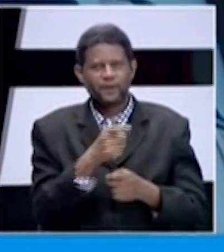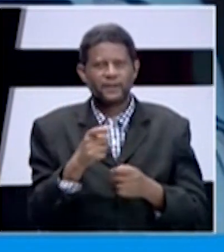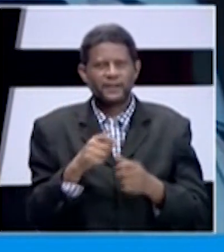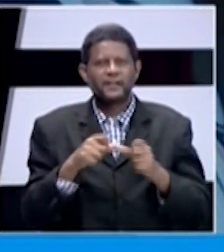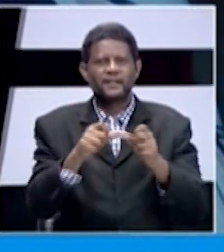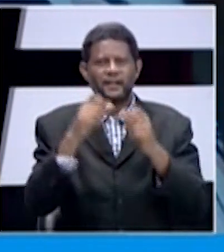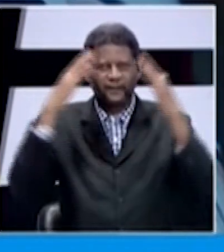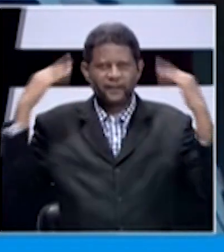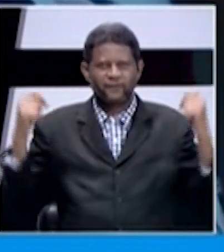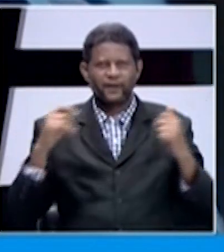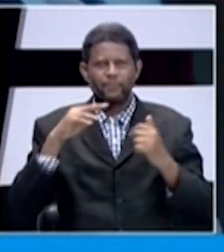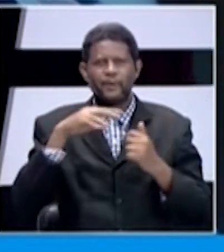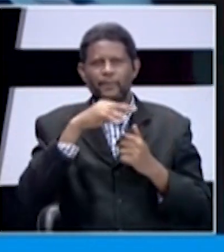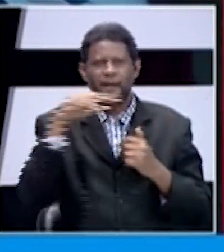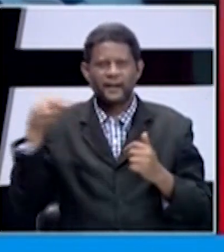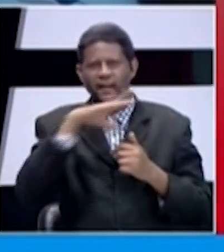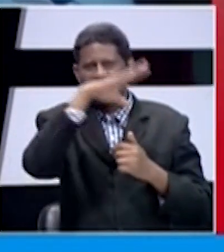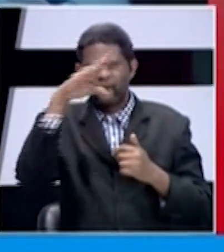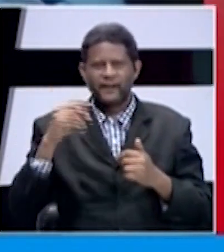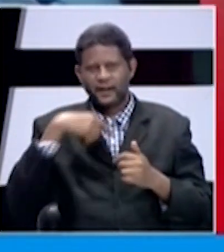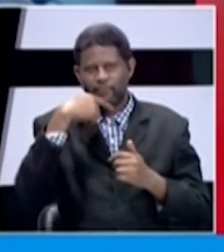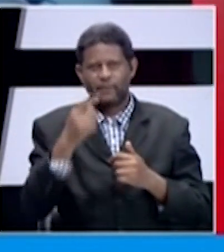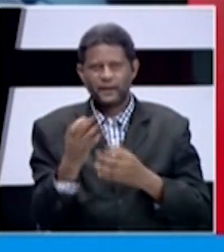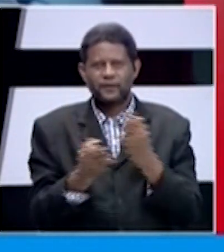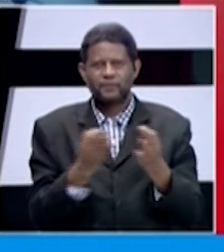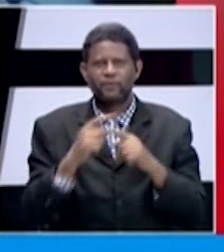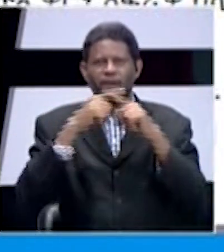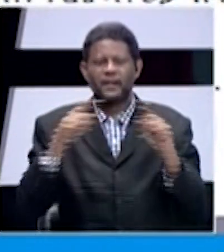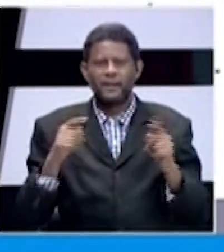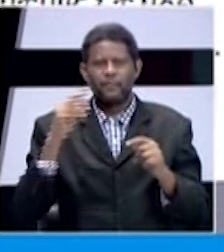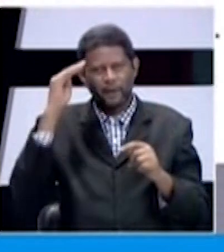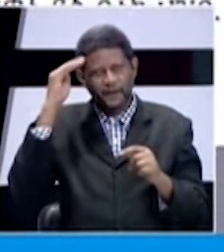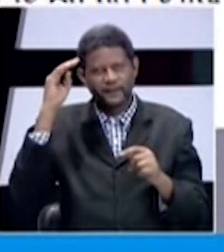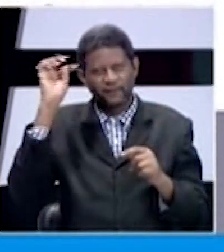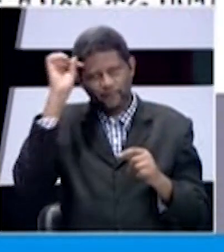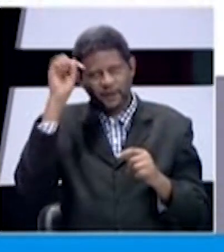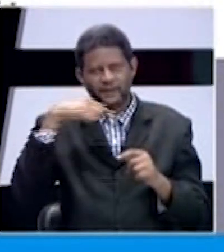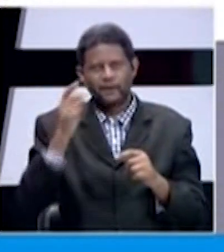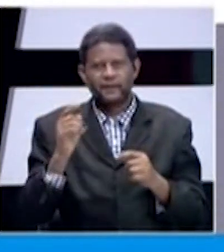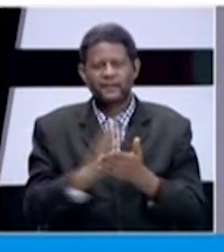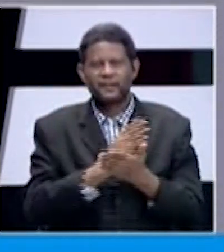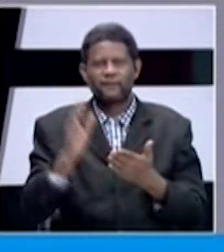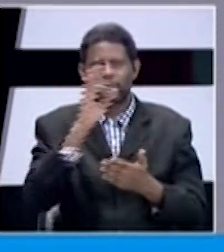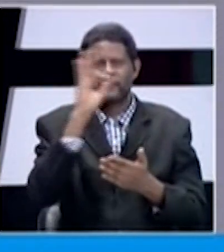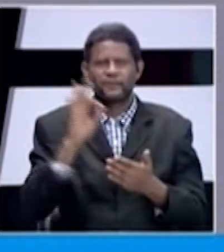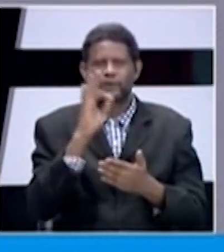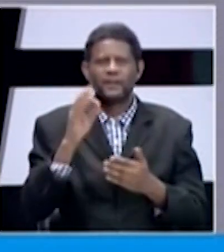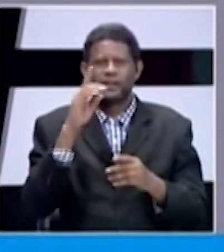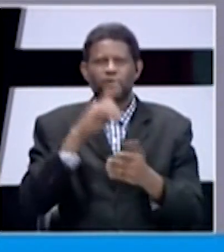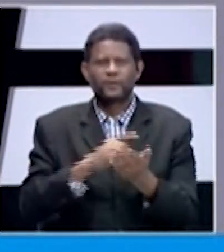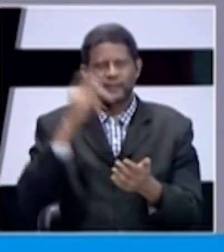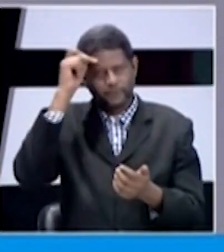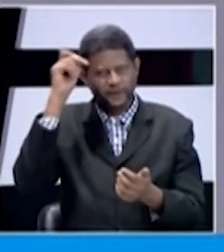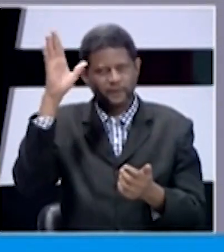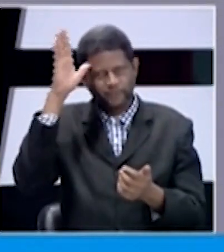ቀጻሊ ተስፋ ምብራቅ ኣፍሪካ ብምባል ገሊፆሞም ብፍላይ ማሕሪ ተስፋ ሚካኤል ዝተባህለ ነጣፍ ማሕበራዊ ሚድያ ዶክተር ደብረፅዮን